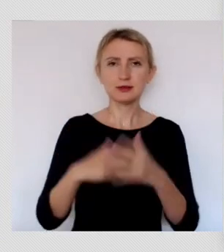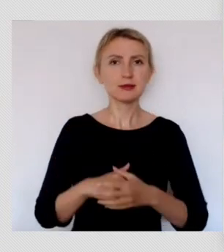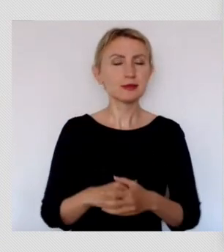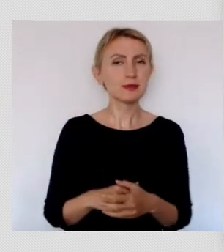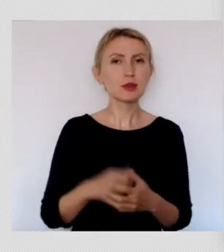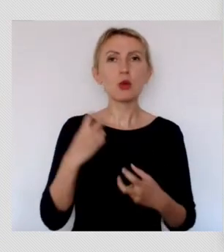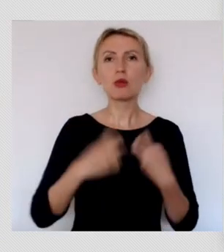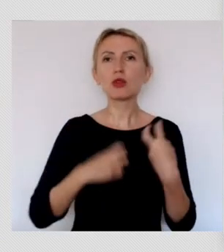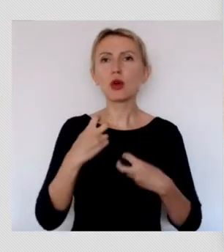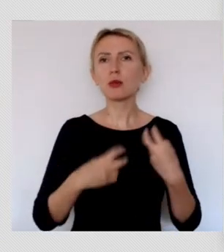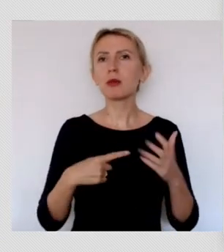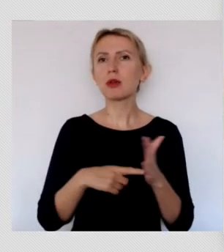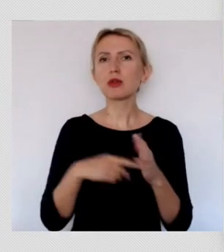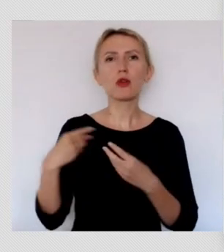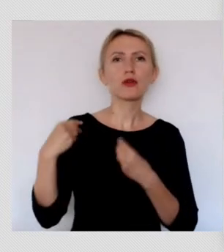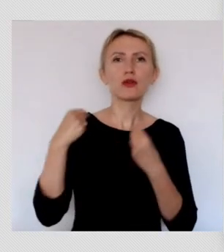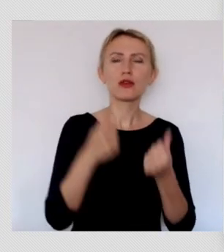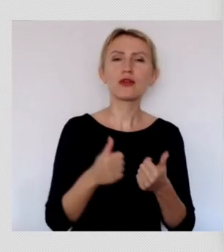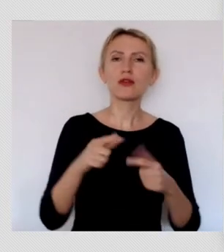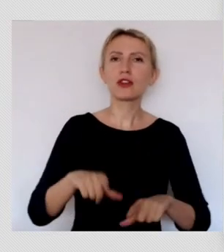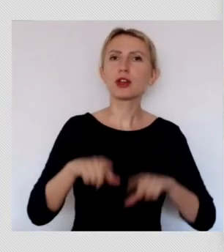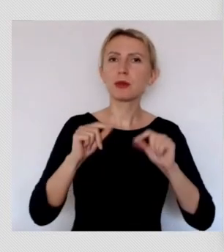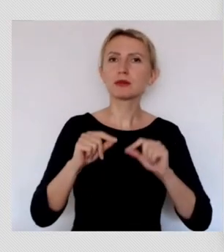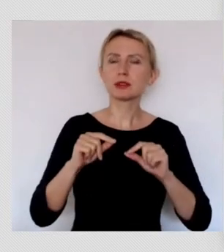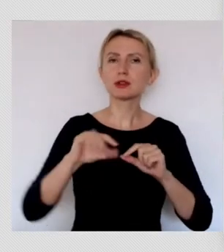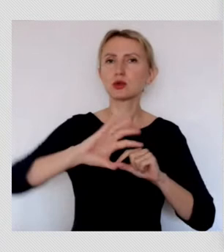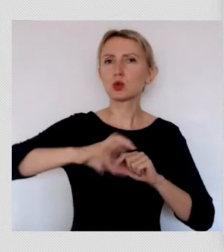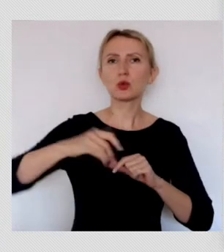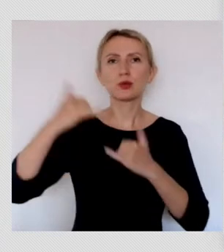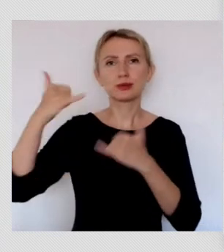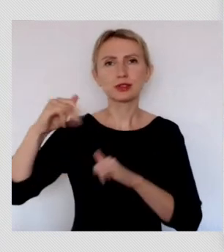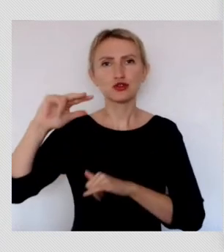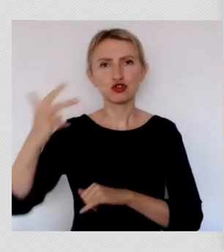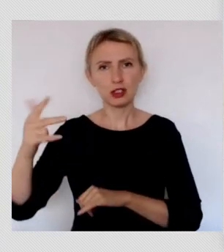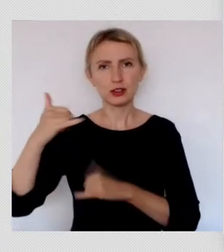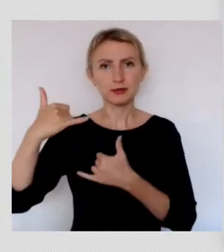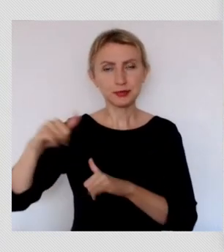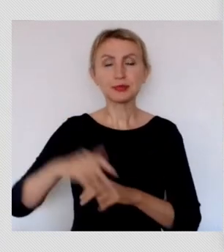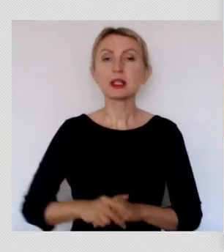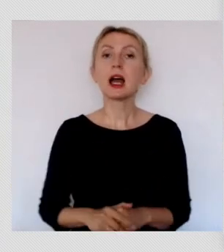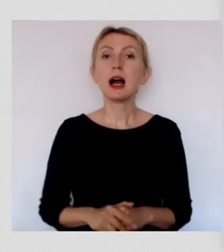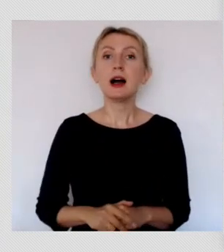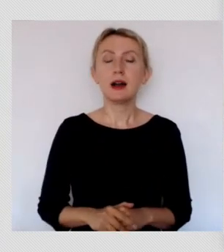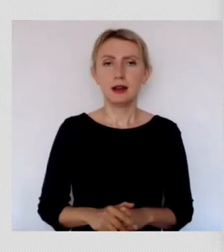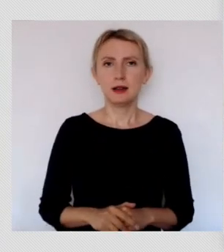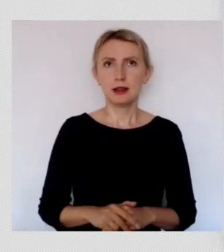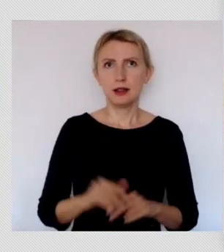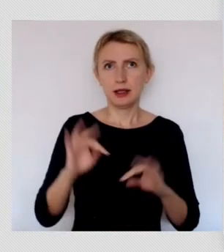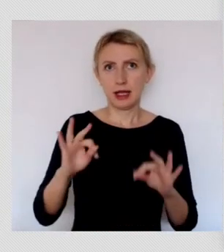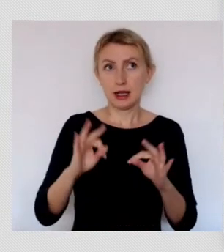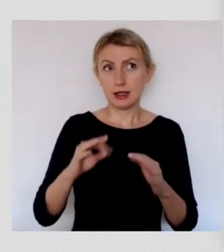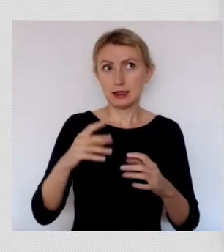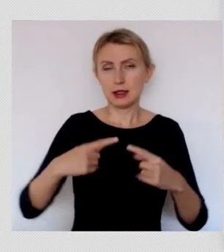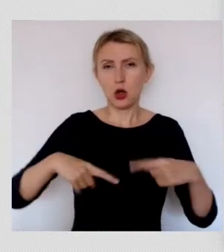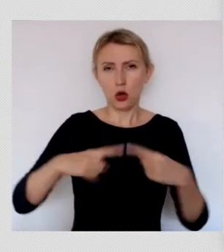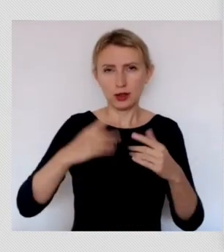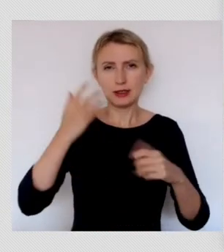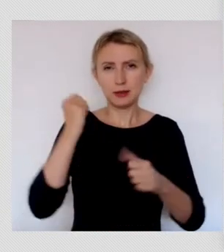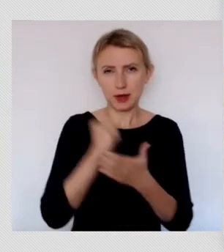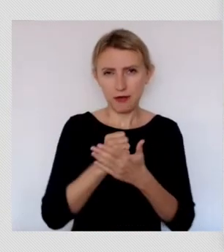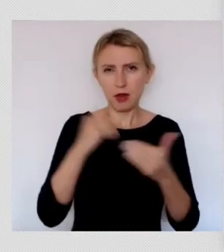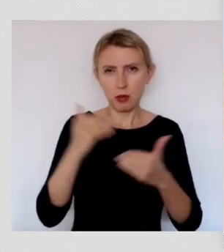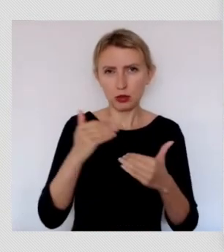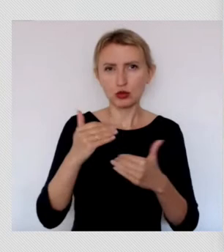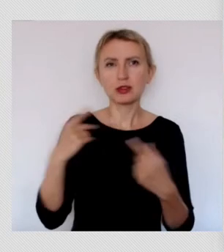problem związany z finansowaniem wyborów przez podmioty trzecie. Obecnie możliwe jest zgodnie z prawem nie tylko prowadzenie